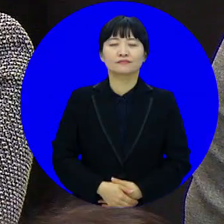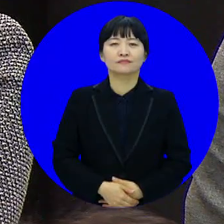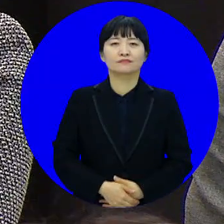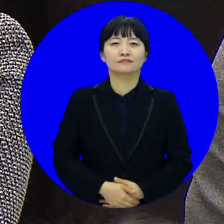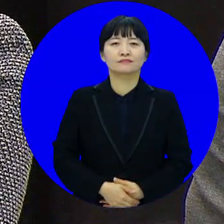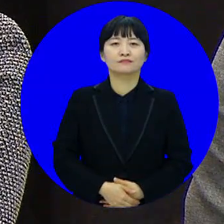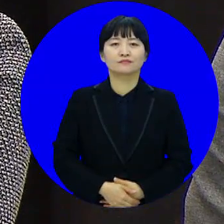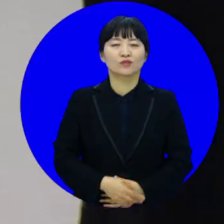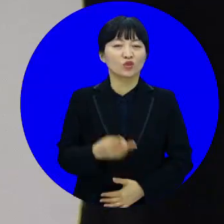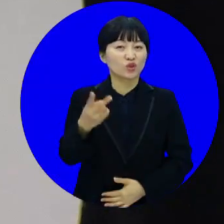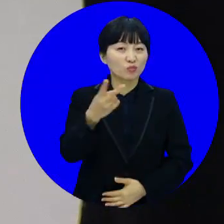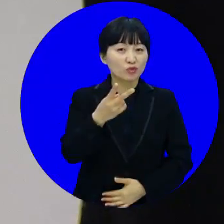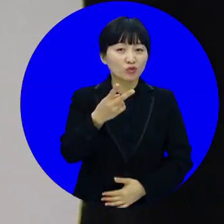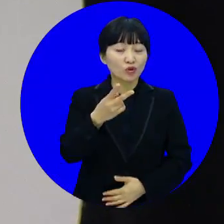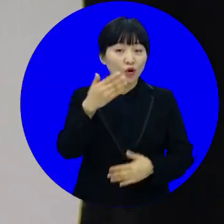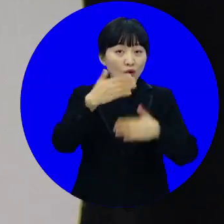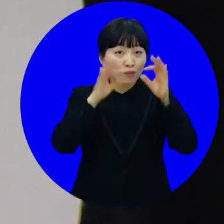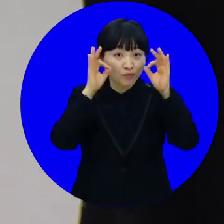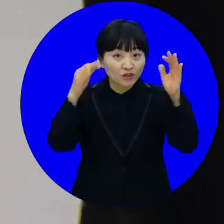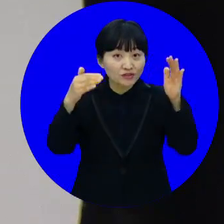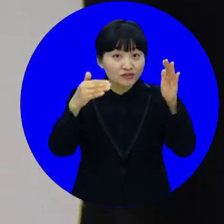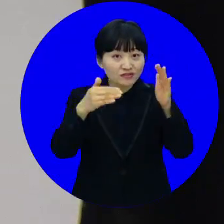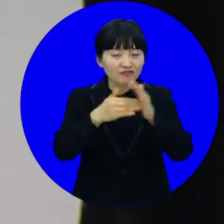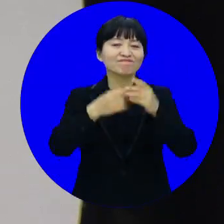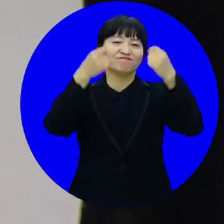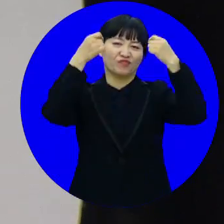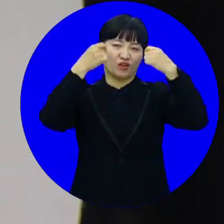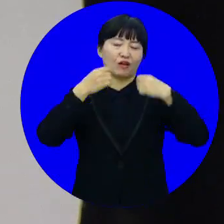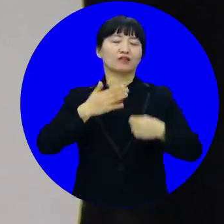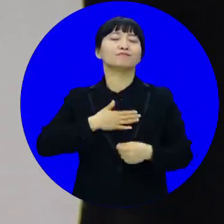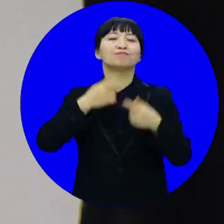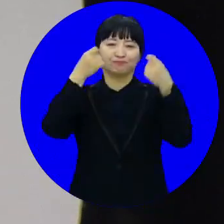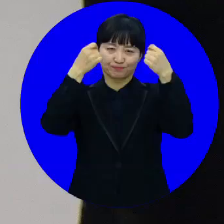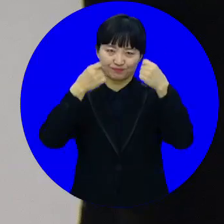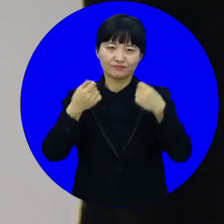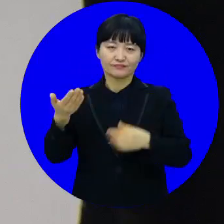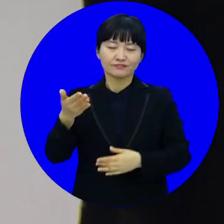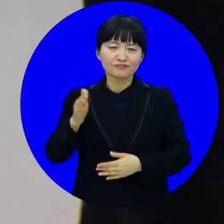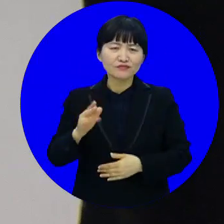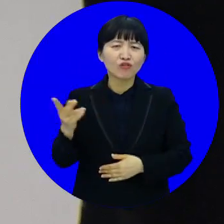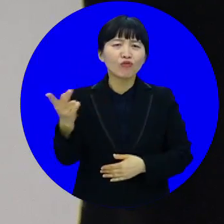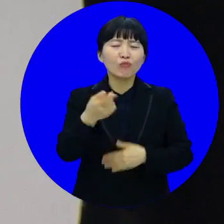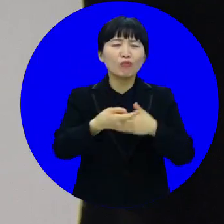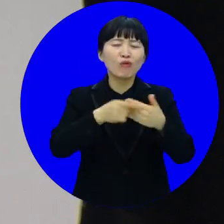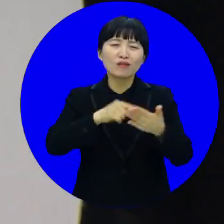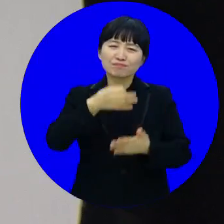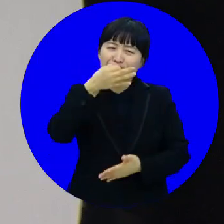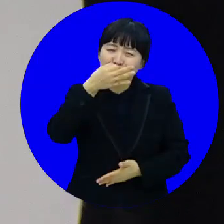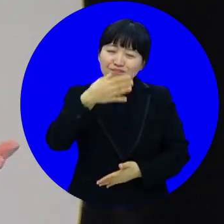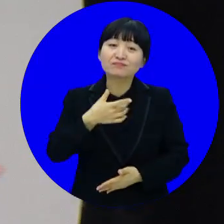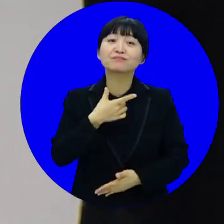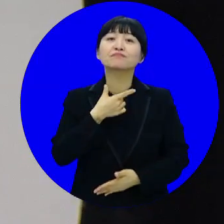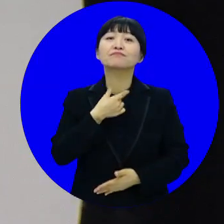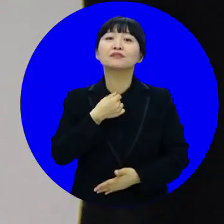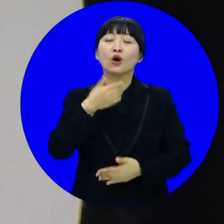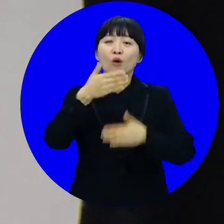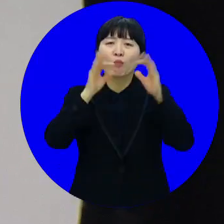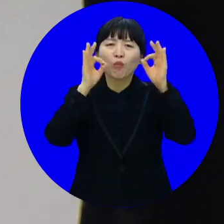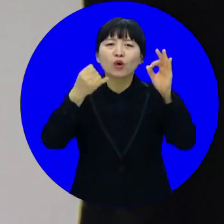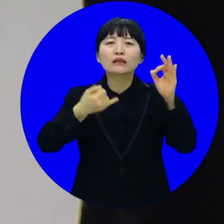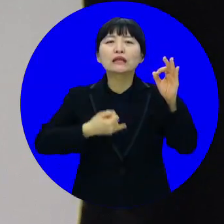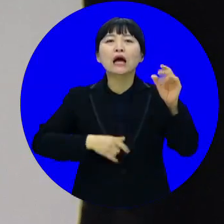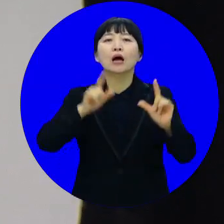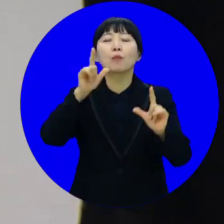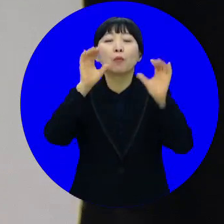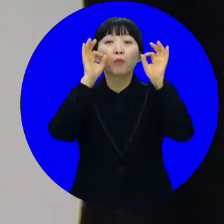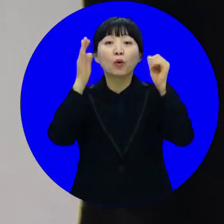분이 화면 보시면서 계속 우시네요. 아, 저도 눈물이 나는데 두 분 마음은 오죽할까 싶은데 화면 속에 미나 모습